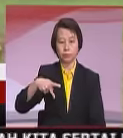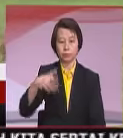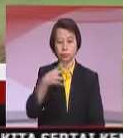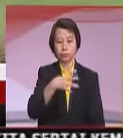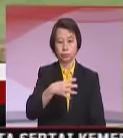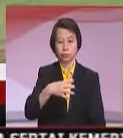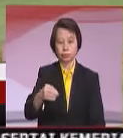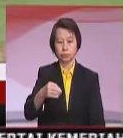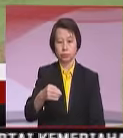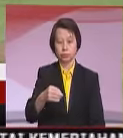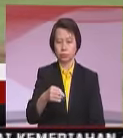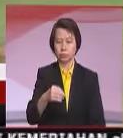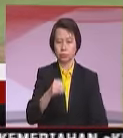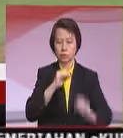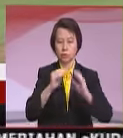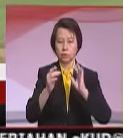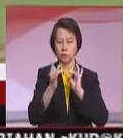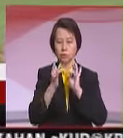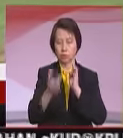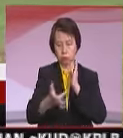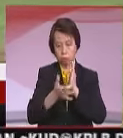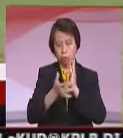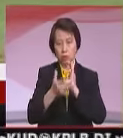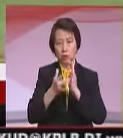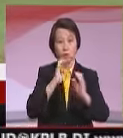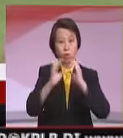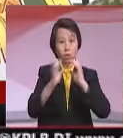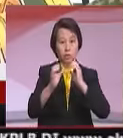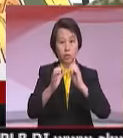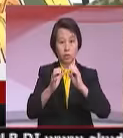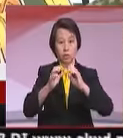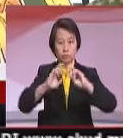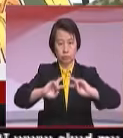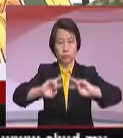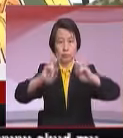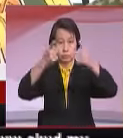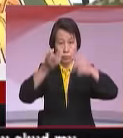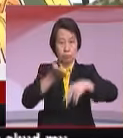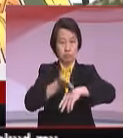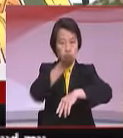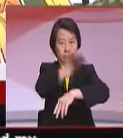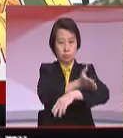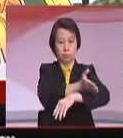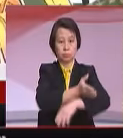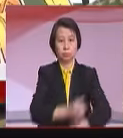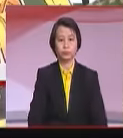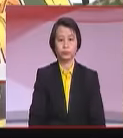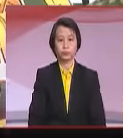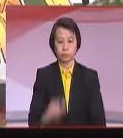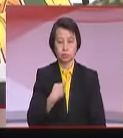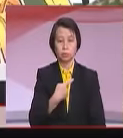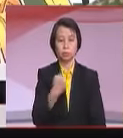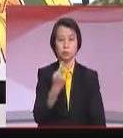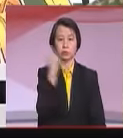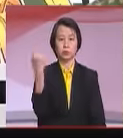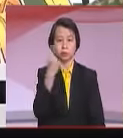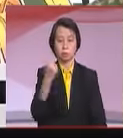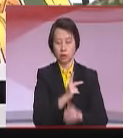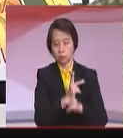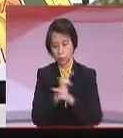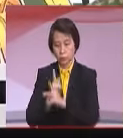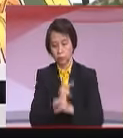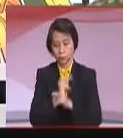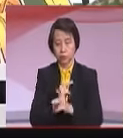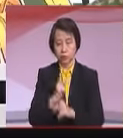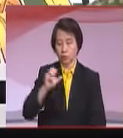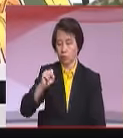Malah jaringan komunikasi turut ditingkatkan. Kita memang sentiasa itu menjadi SOP kita. Force